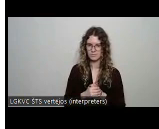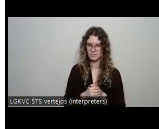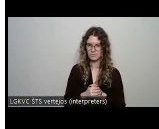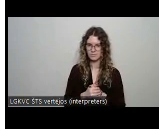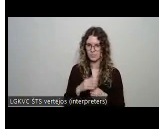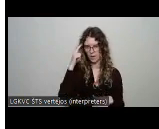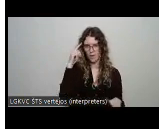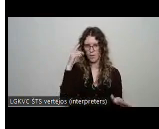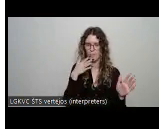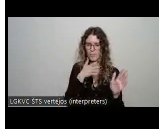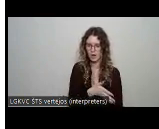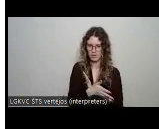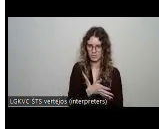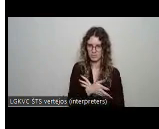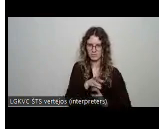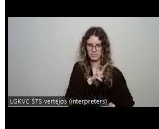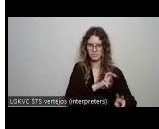paieška.